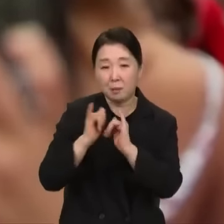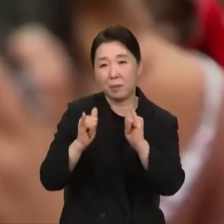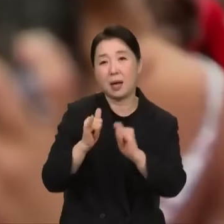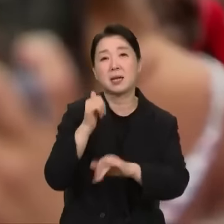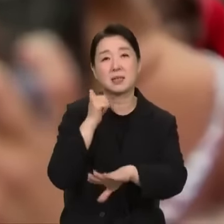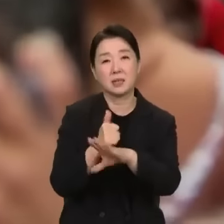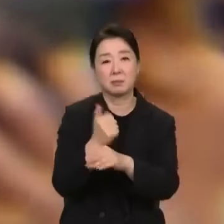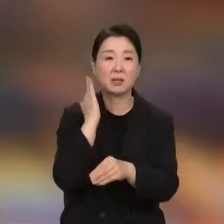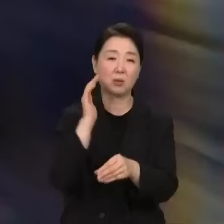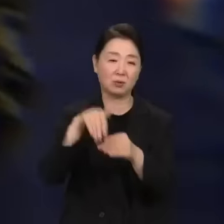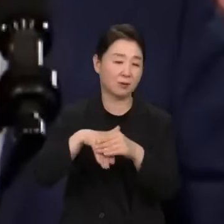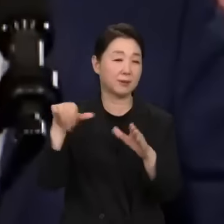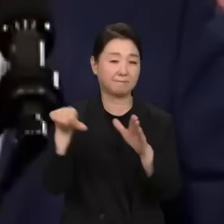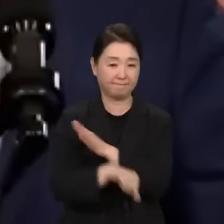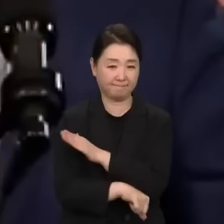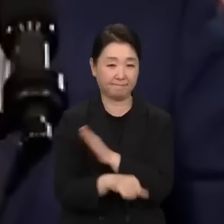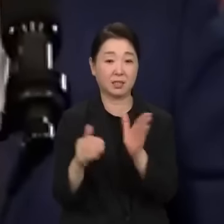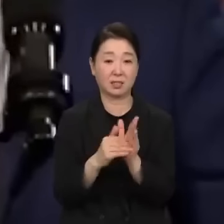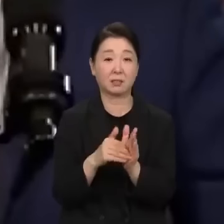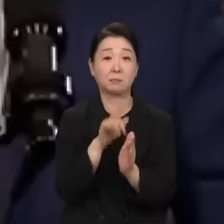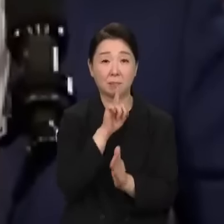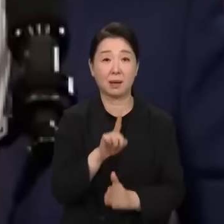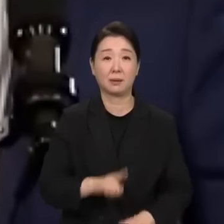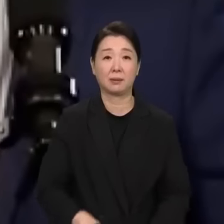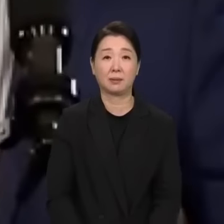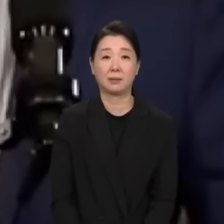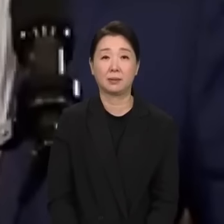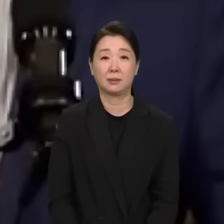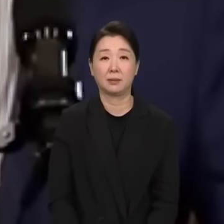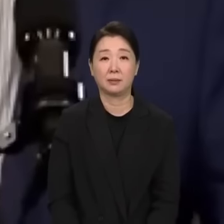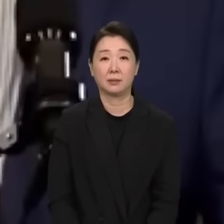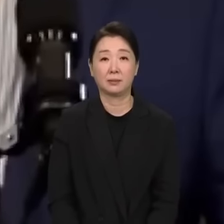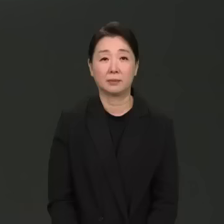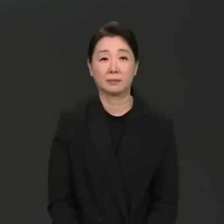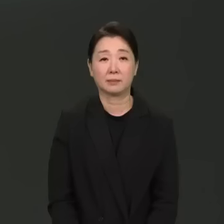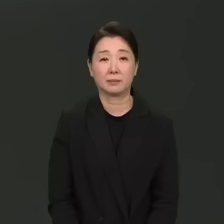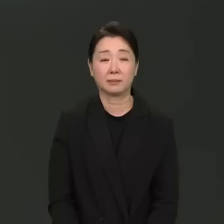끝났다고 평가했습니다. JTBC 박소연입니다.